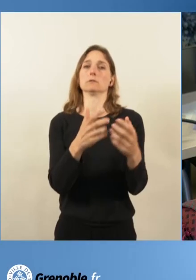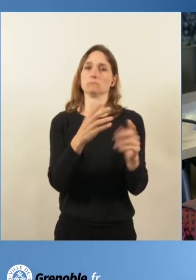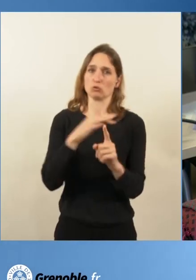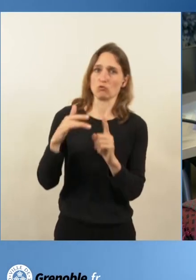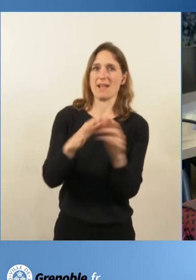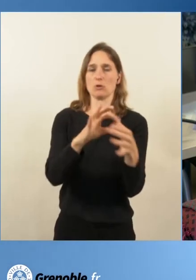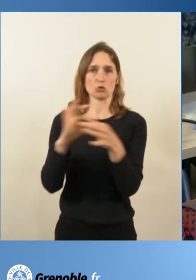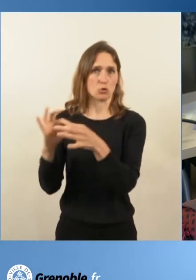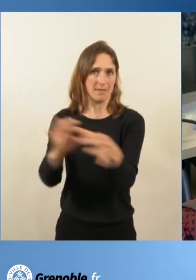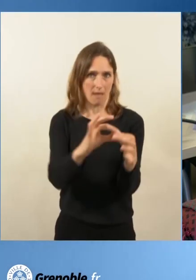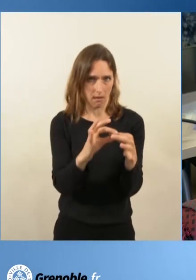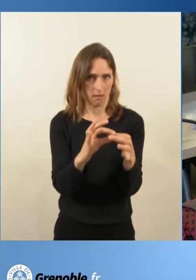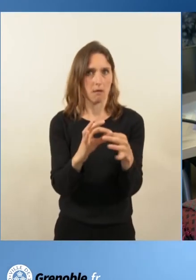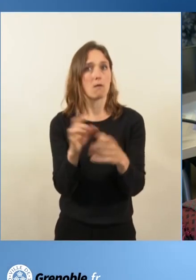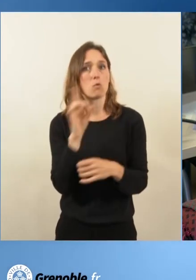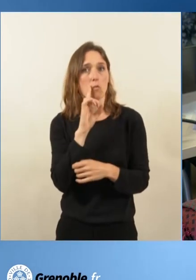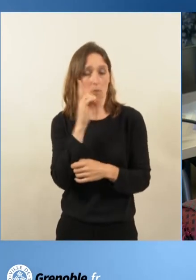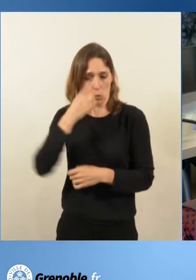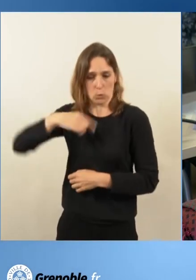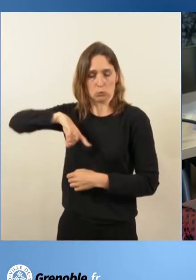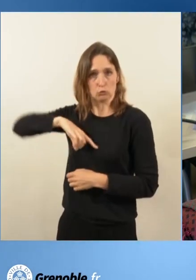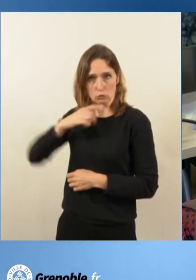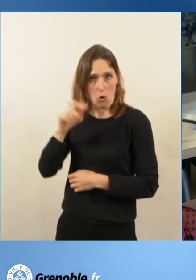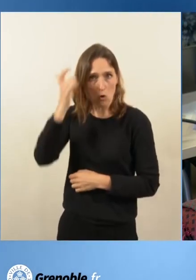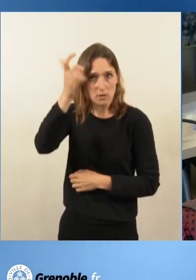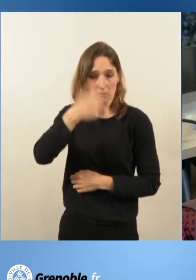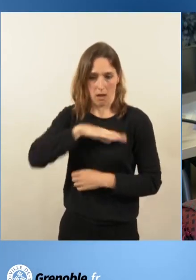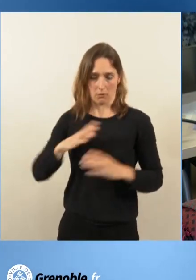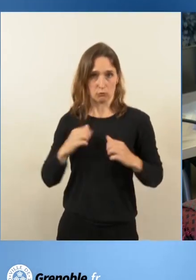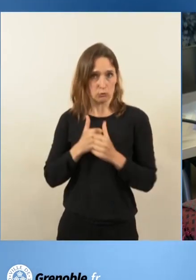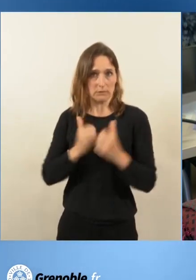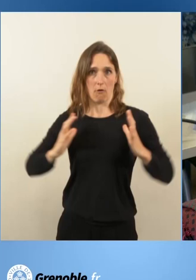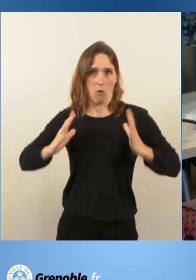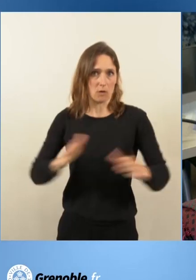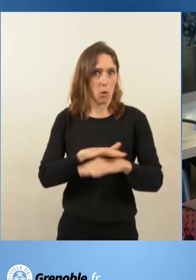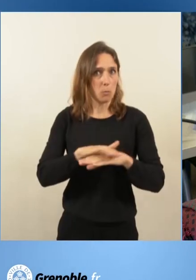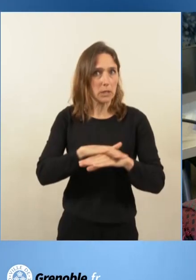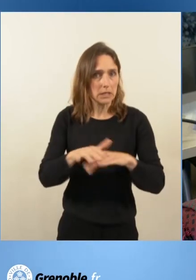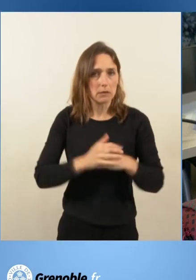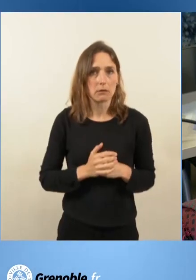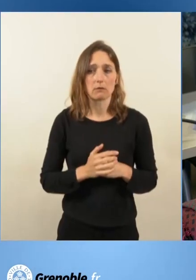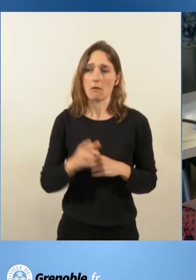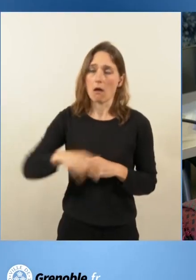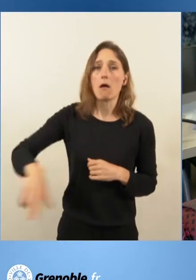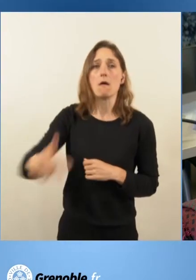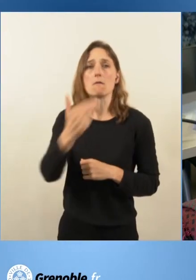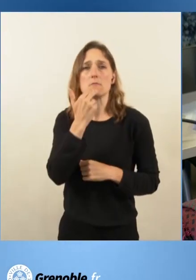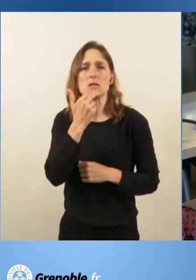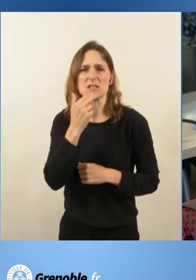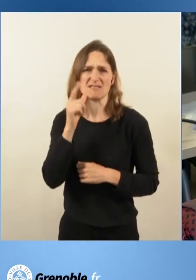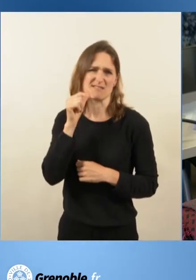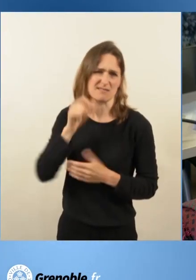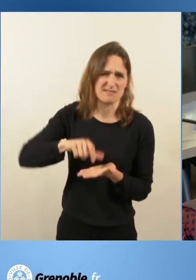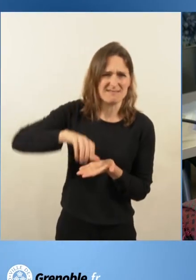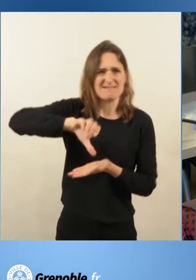puisque il est logique pour nous au vu de nos engagements politiques que l'effort des usagers et des usagers soit